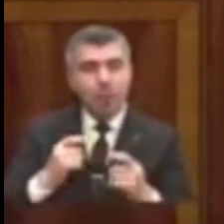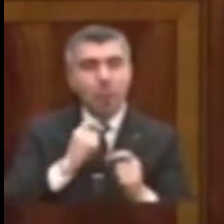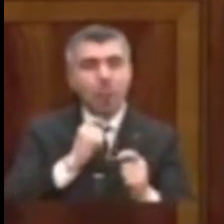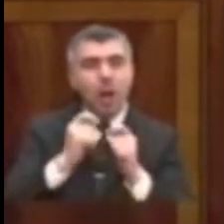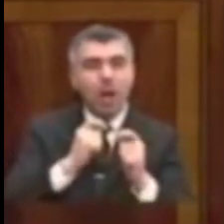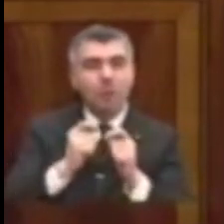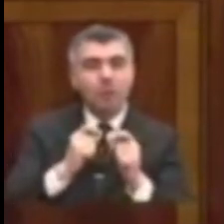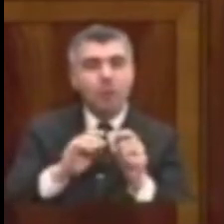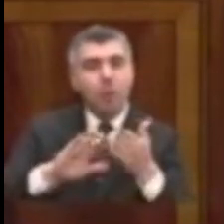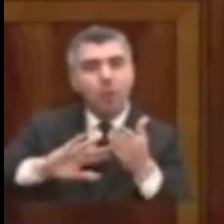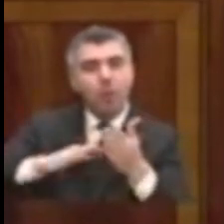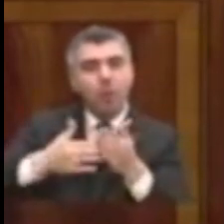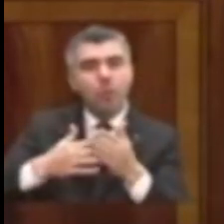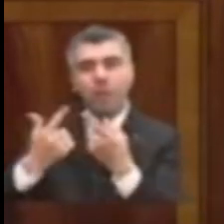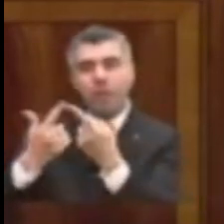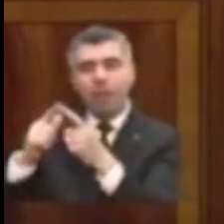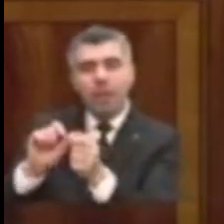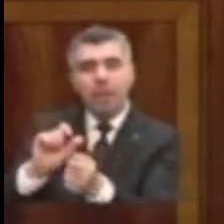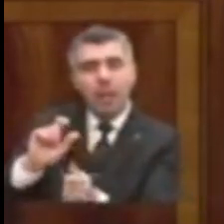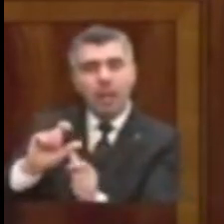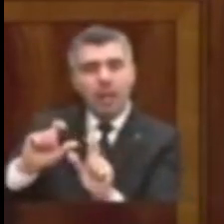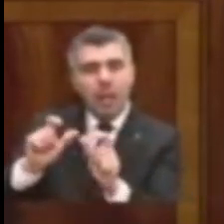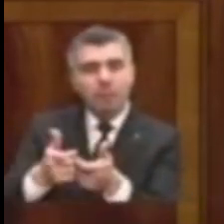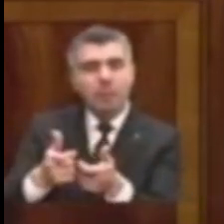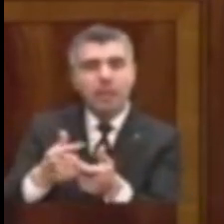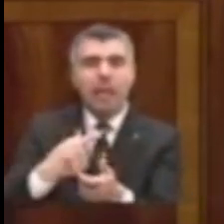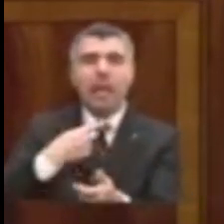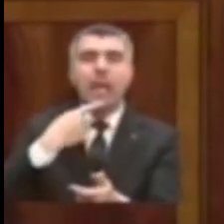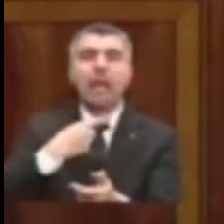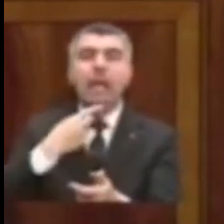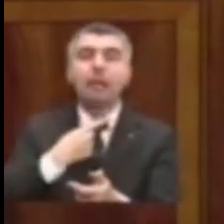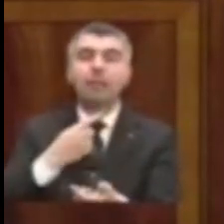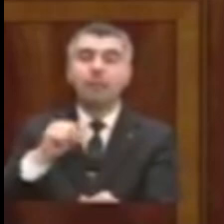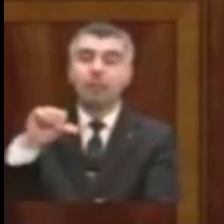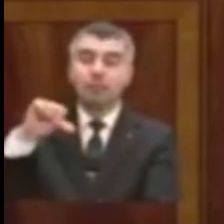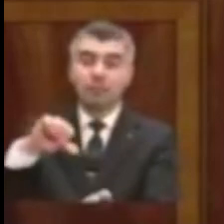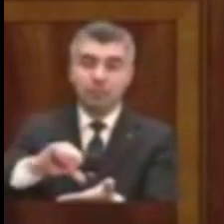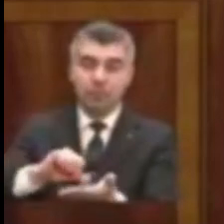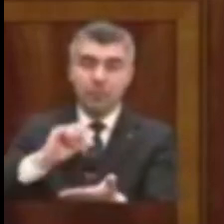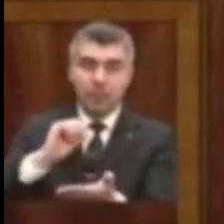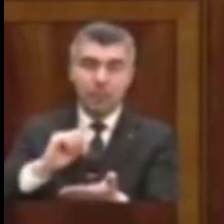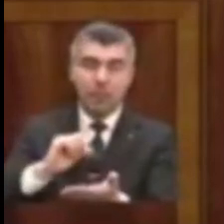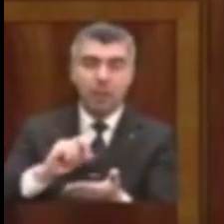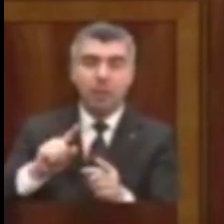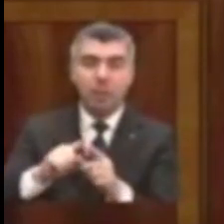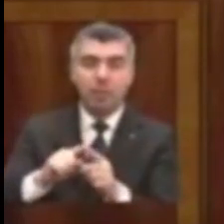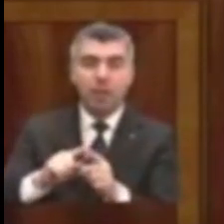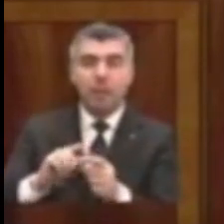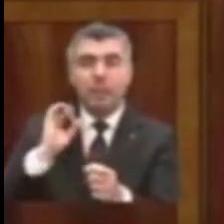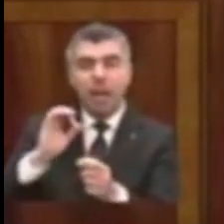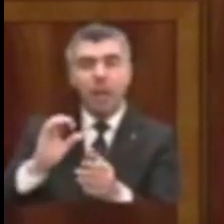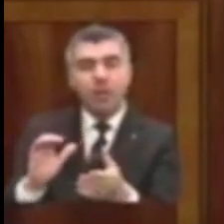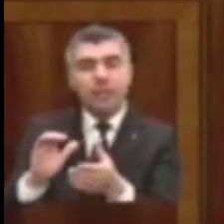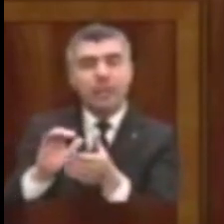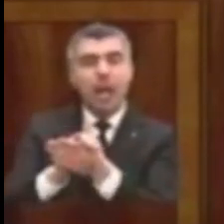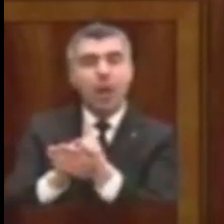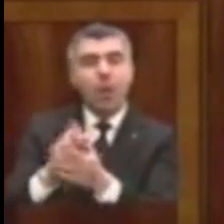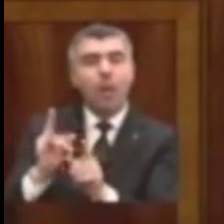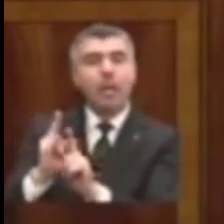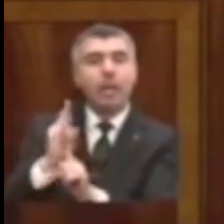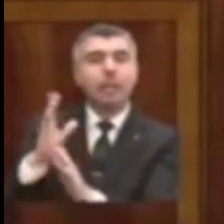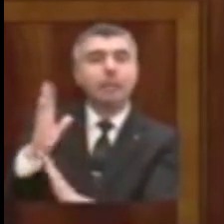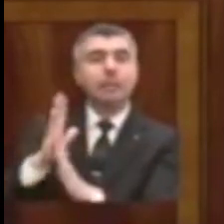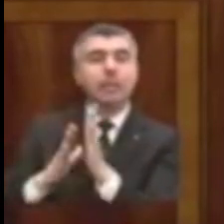العفو العام للعفو عن معتقل الحراك الشعبي بالريف وتطبيق توصيات هيئة الإنصاف والمصالحة من